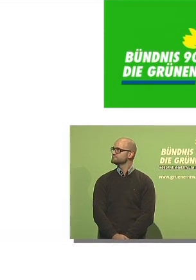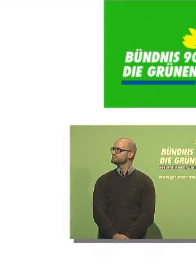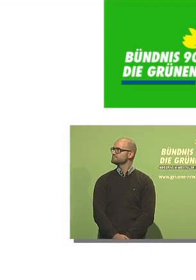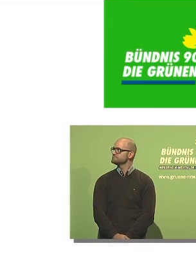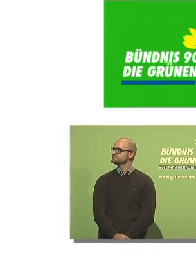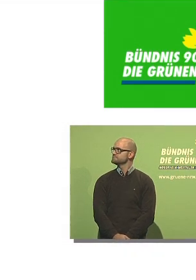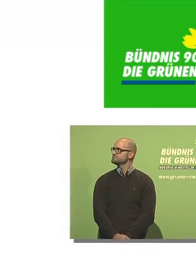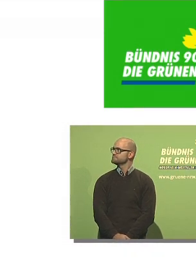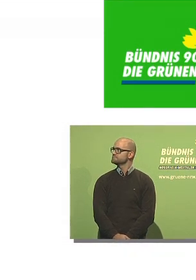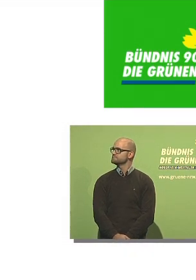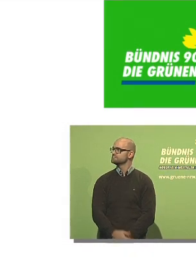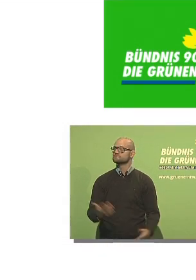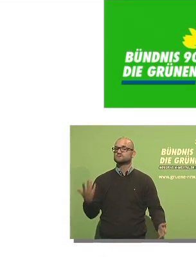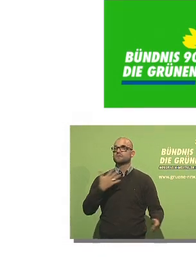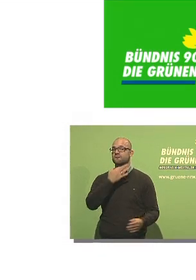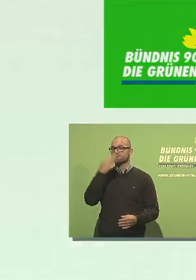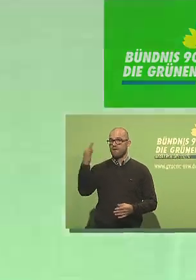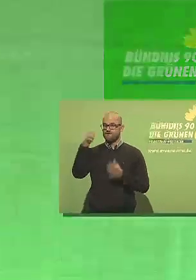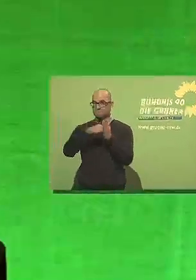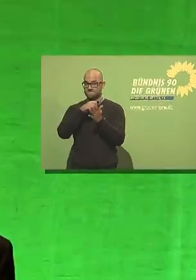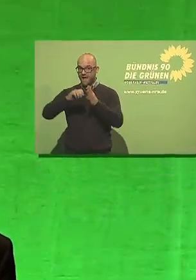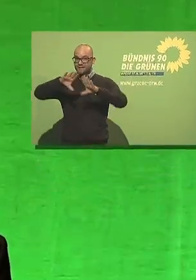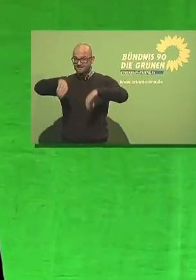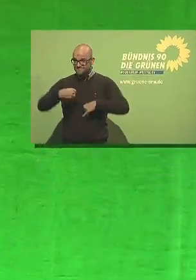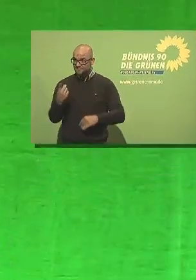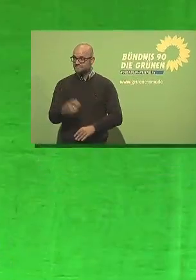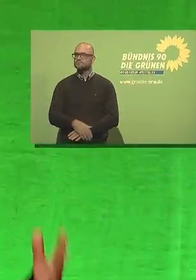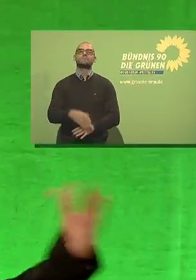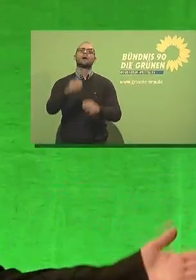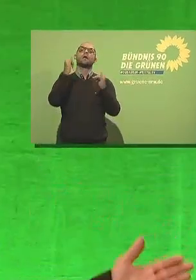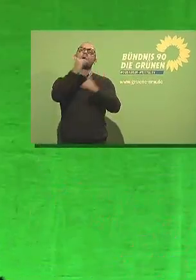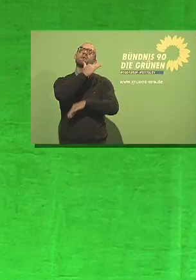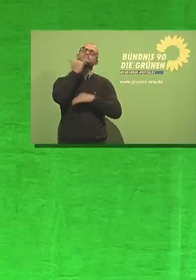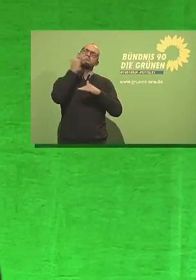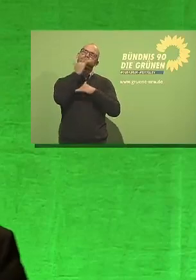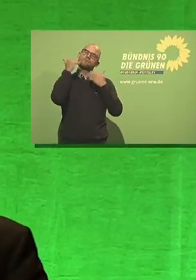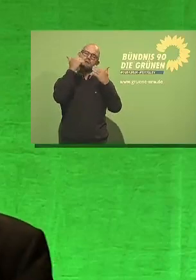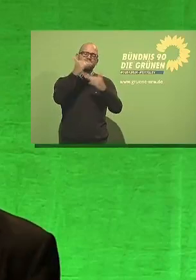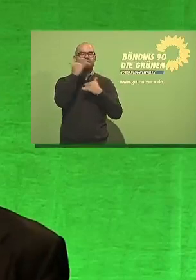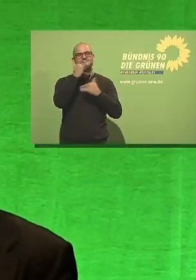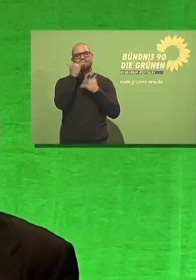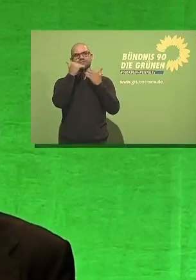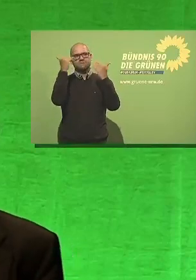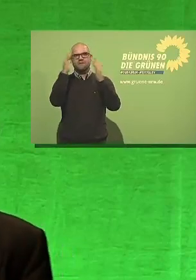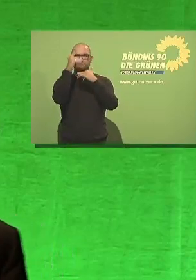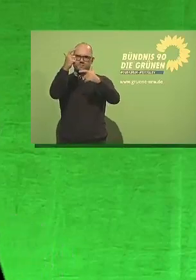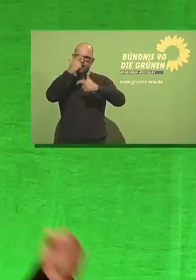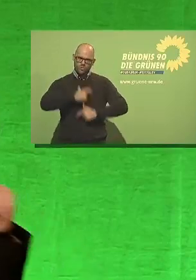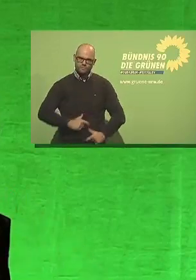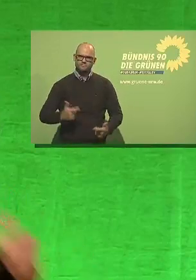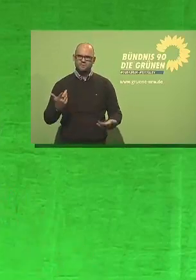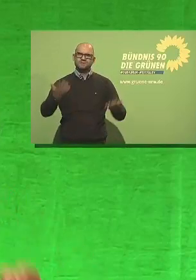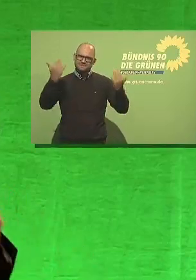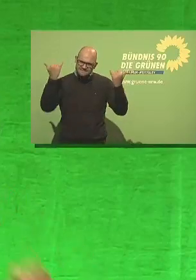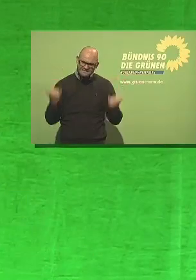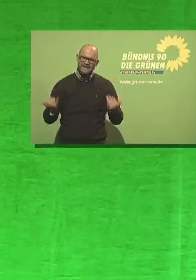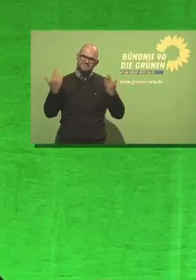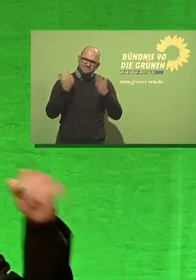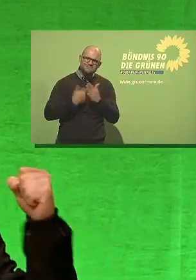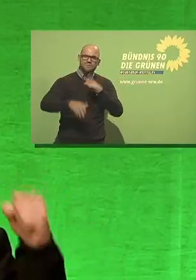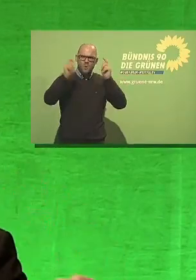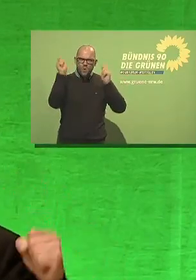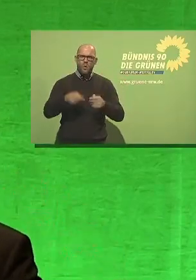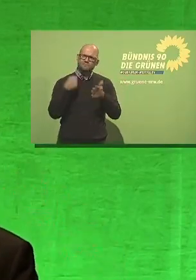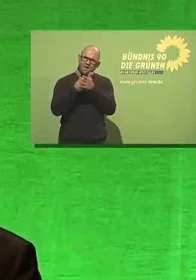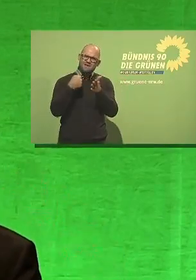Markus, ich frage dich, ob du die Wahl annimmst. Ja, vielen Dank. Vielen, vielen Dank für das Vertrauen. Und jetzt geht's auf zu dem Kampf für